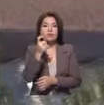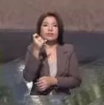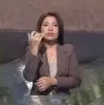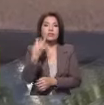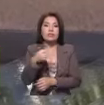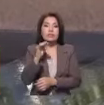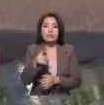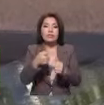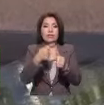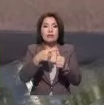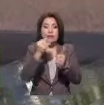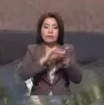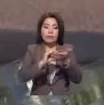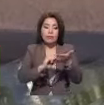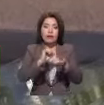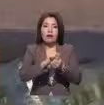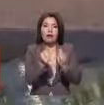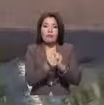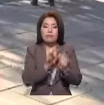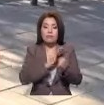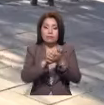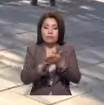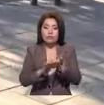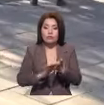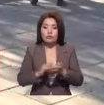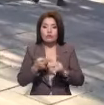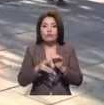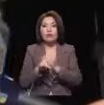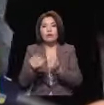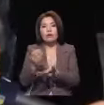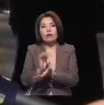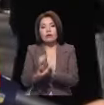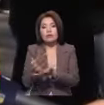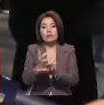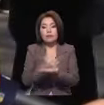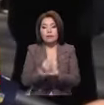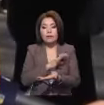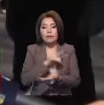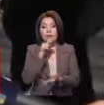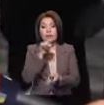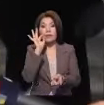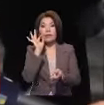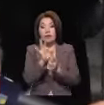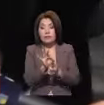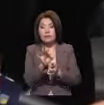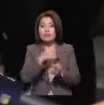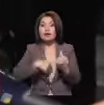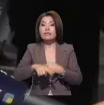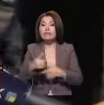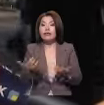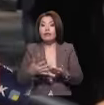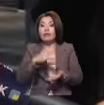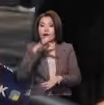жауынгердің есімі тасқа қашалған. Тақтайшылардың шаңын сүртіп, мәңгілік алау айналасын қоқысын жинады. Бұл акцияның мақсаты